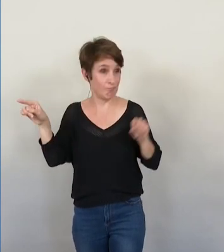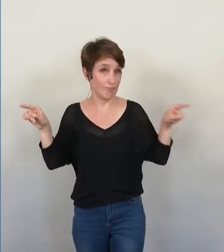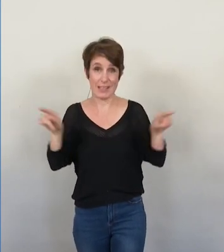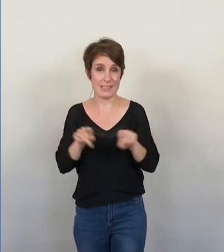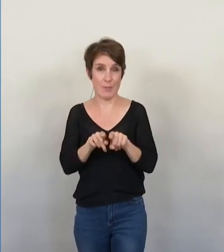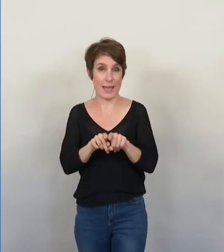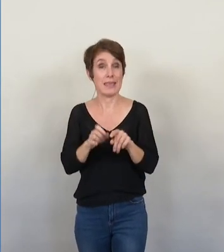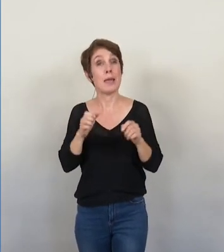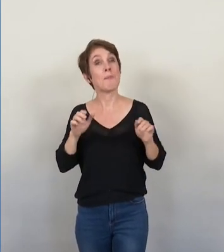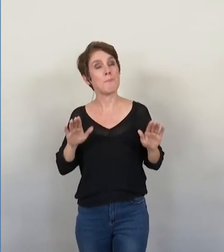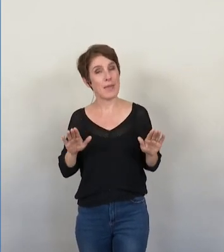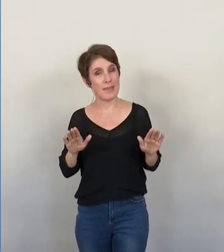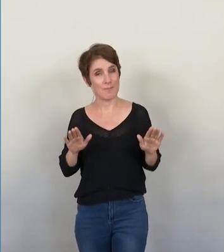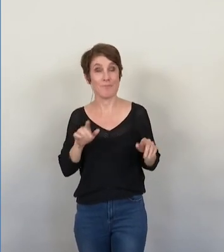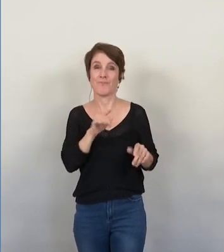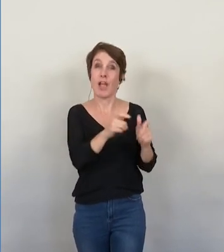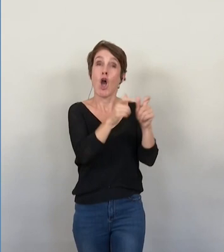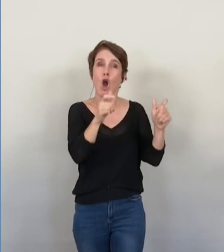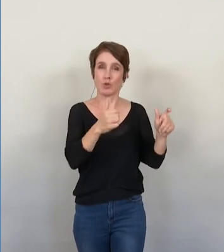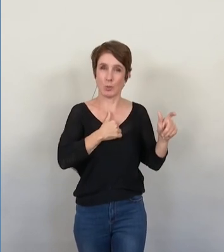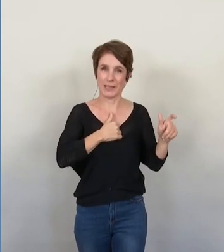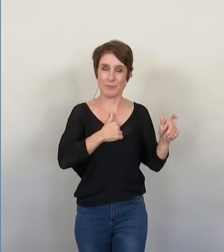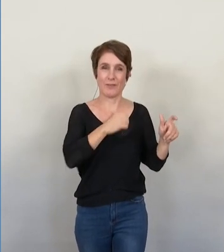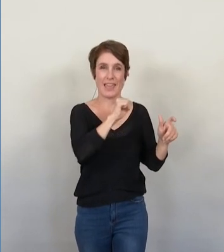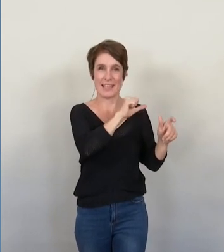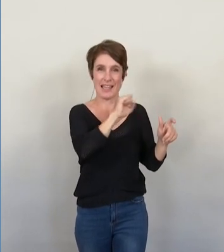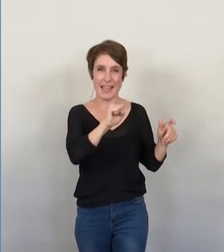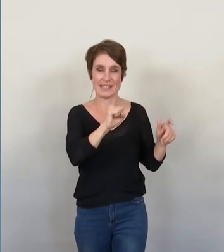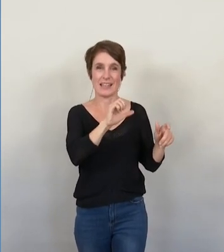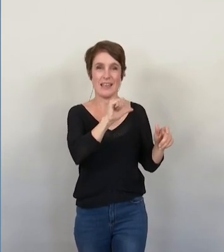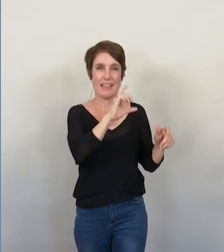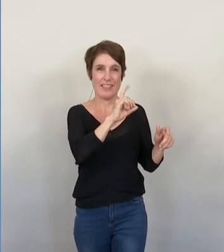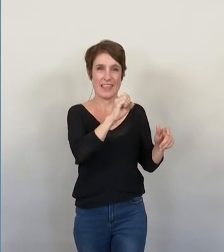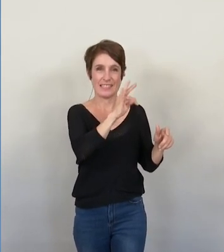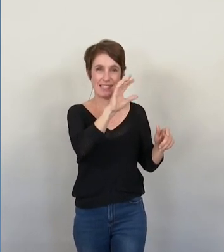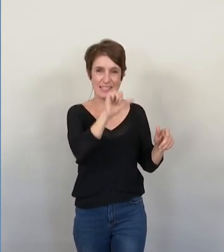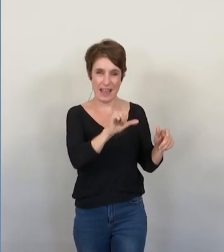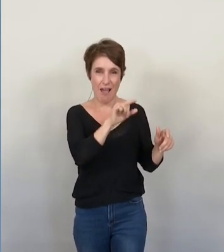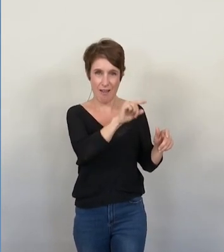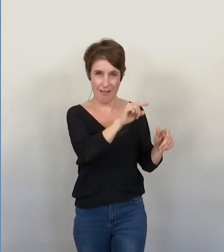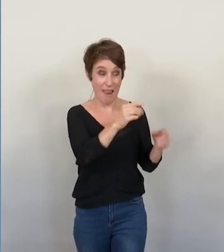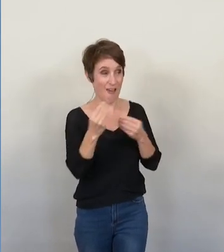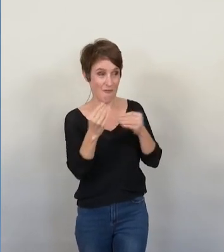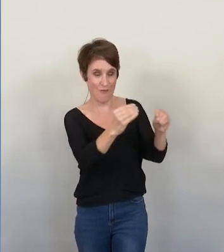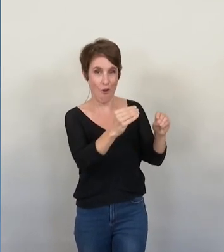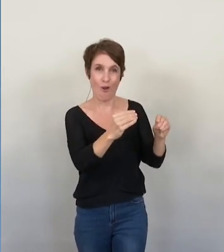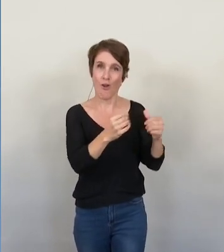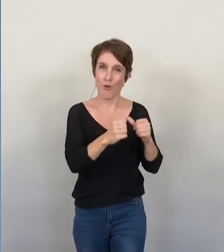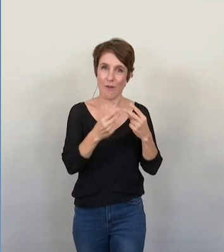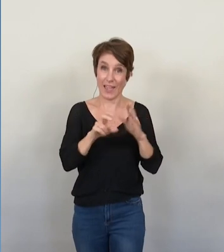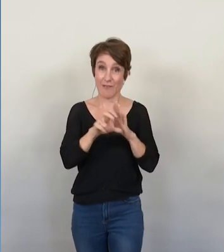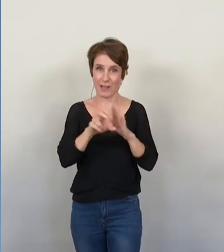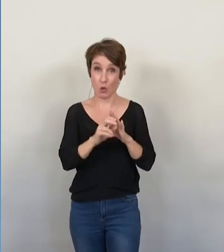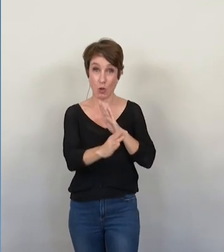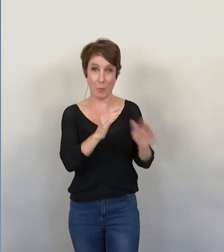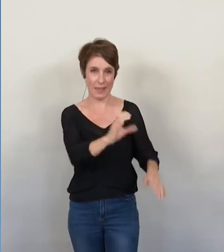que la SAS adestia à qui vous vendez permet à la ville de Grenoble de toucher clingling 37 million d'euros directement